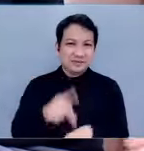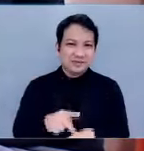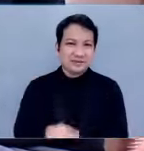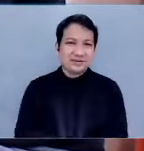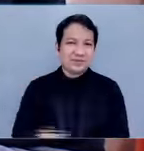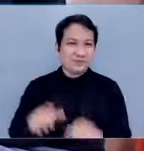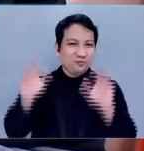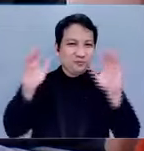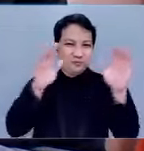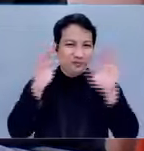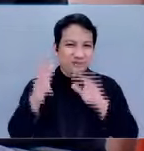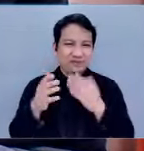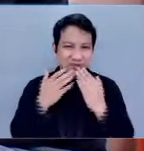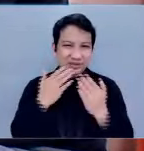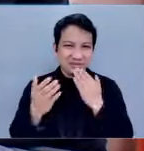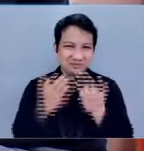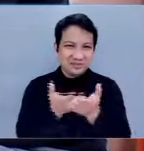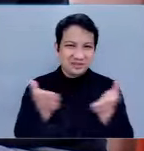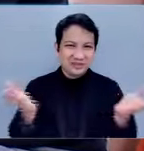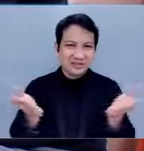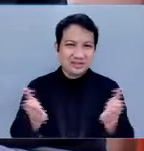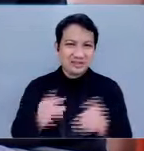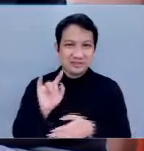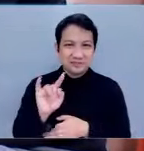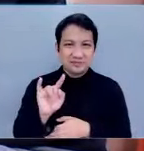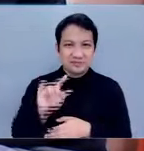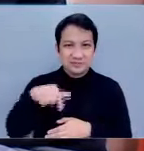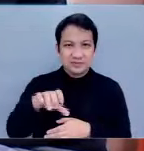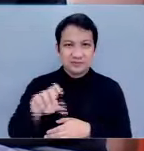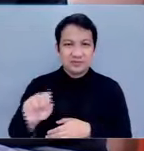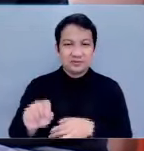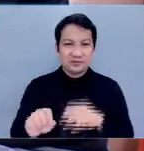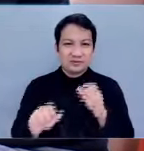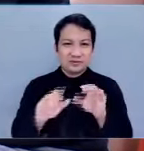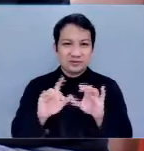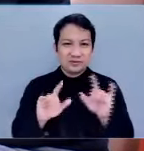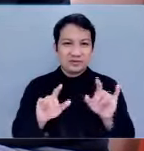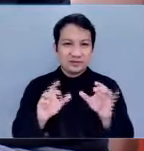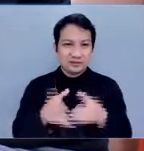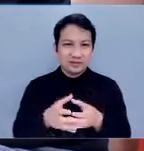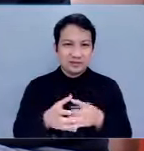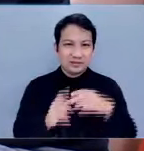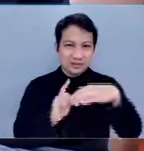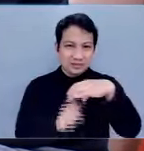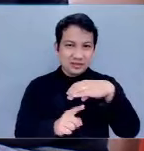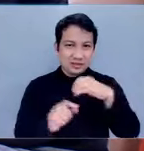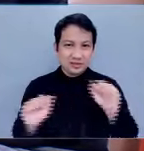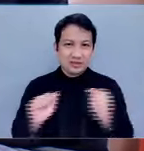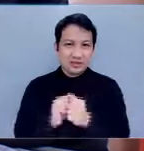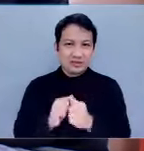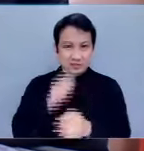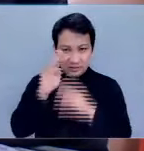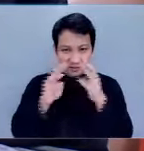Yes, salamat po sa MediaQuest, MediaWorks, ABS-CBN,